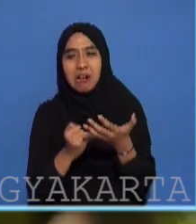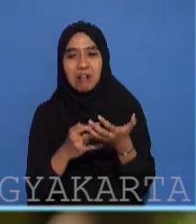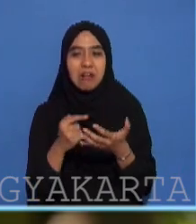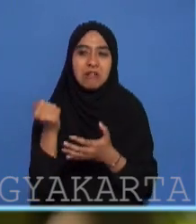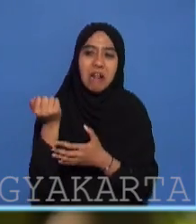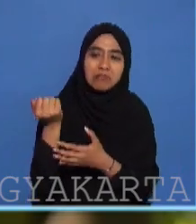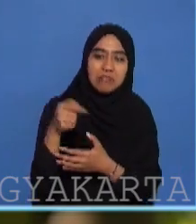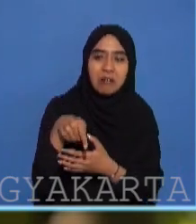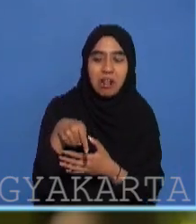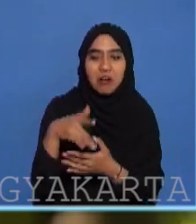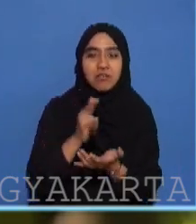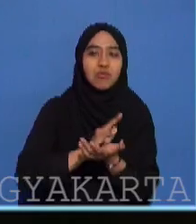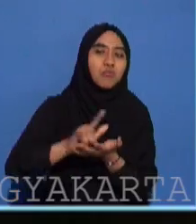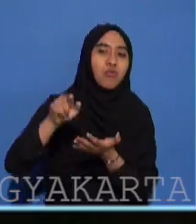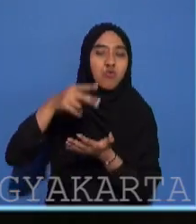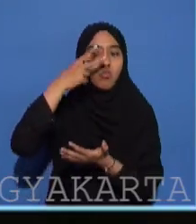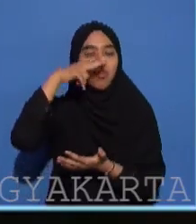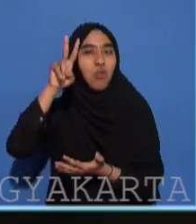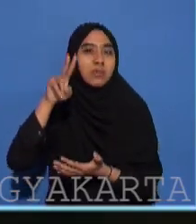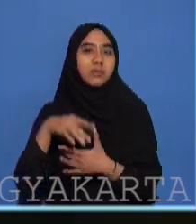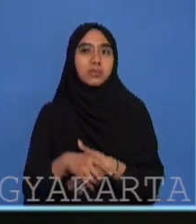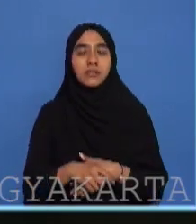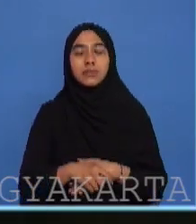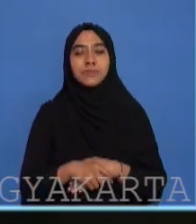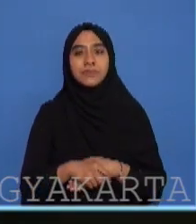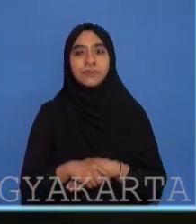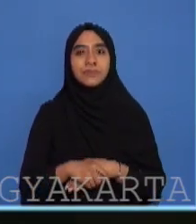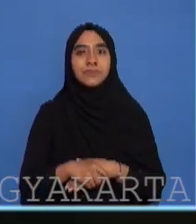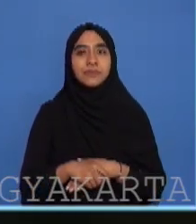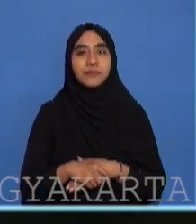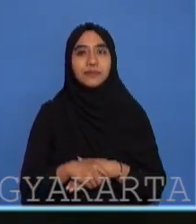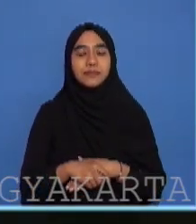ekspor tumuju mancanegari. Mekaten Adi Nugroho, Asung Palapuran.